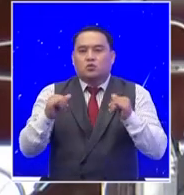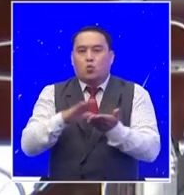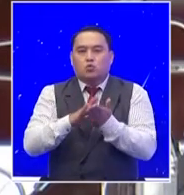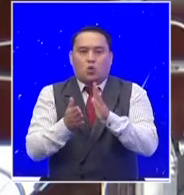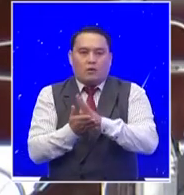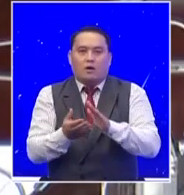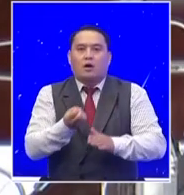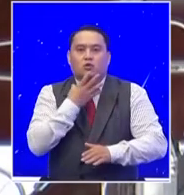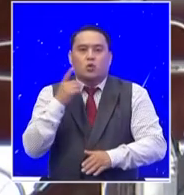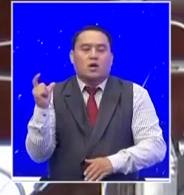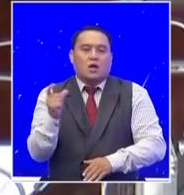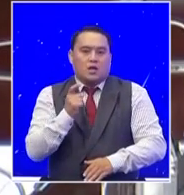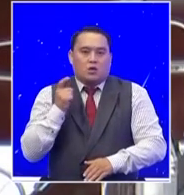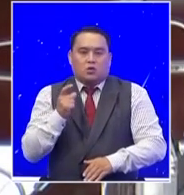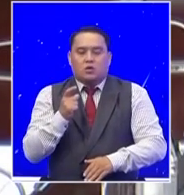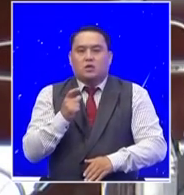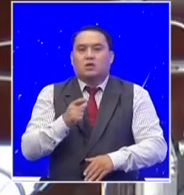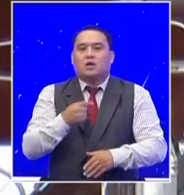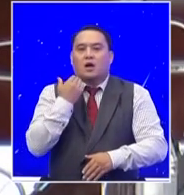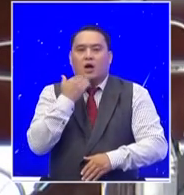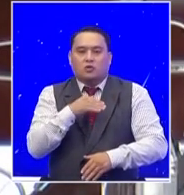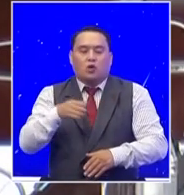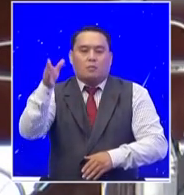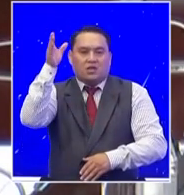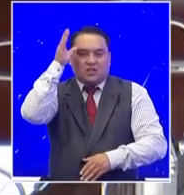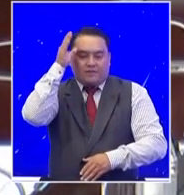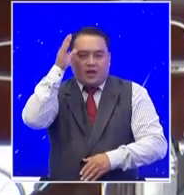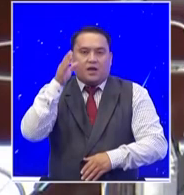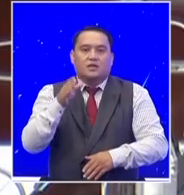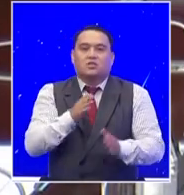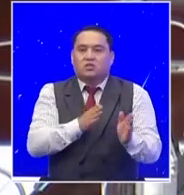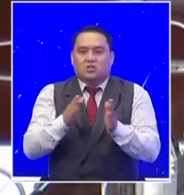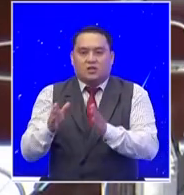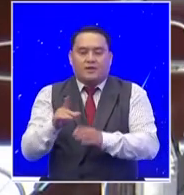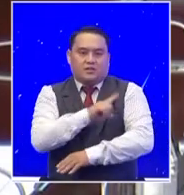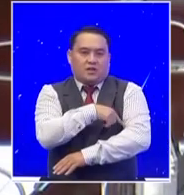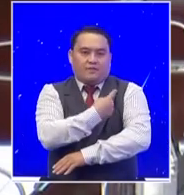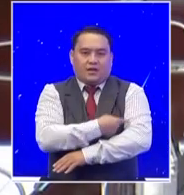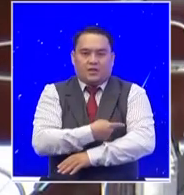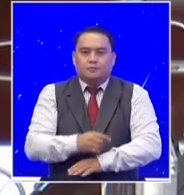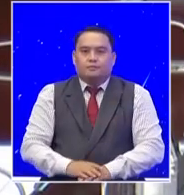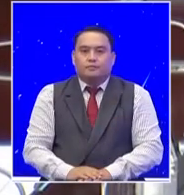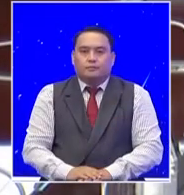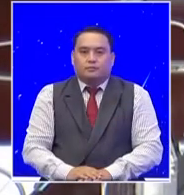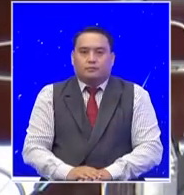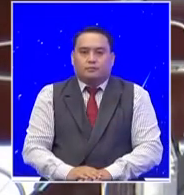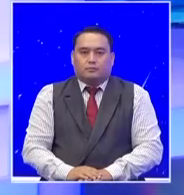условиях, хорошей экологии, доступном и качественном образовании, а также системе здравоохранения.